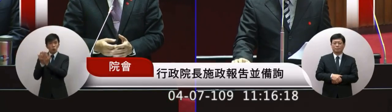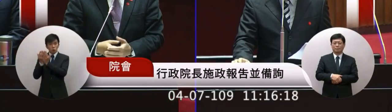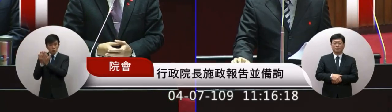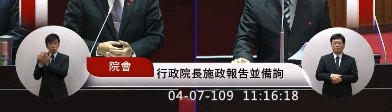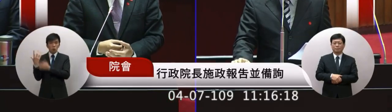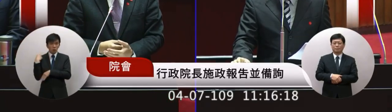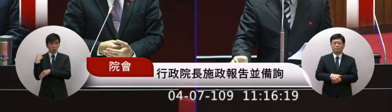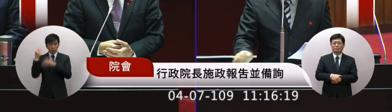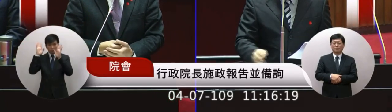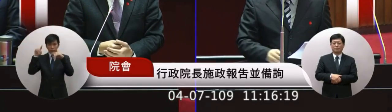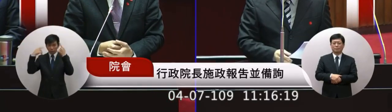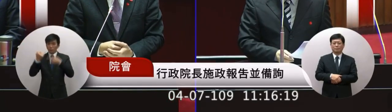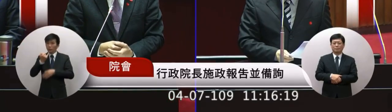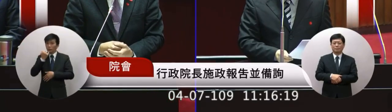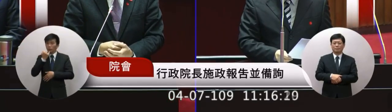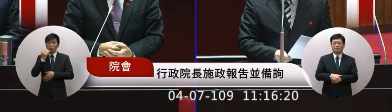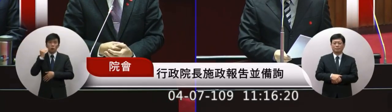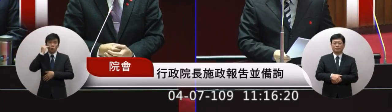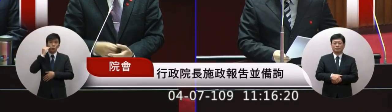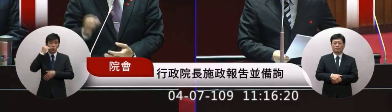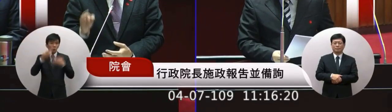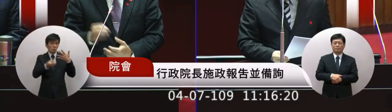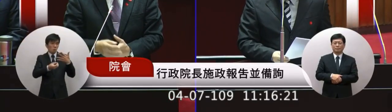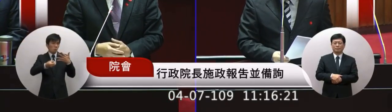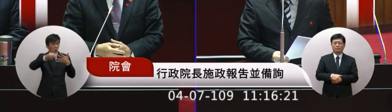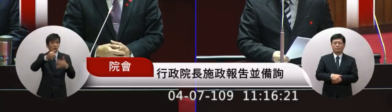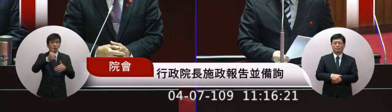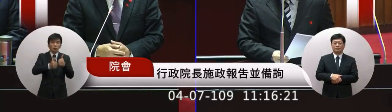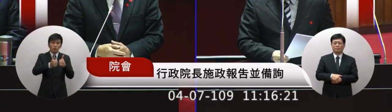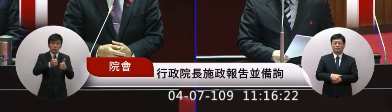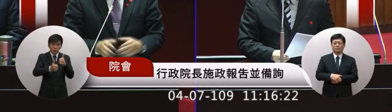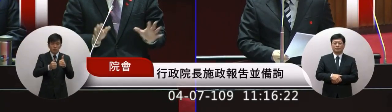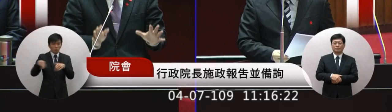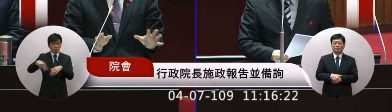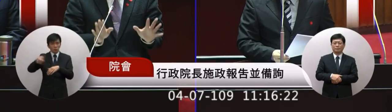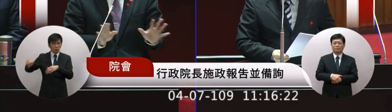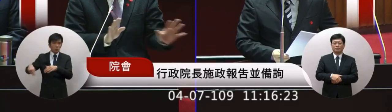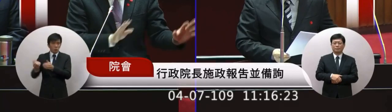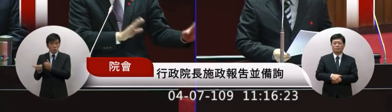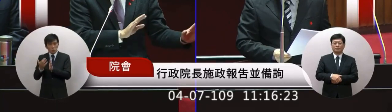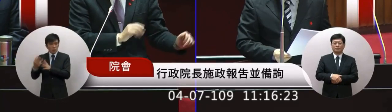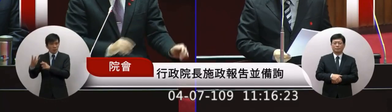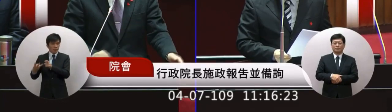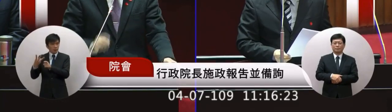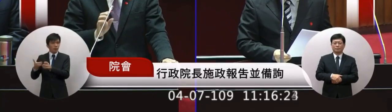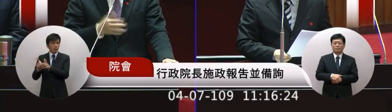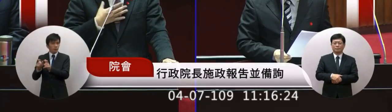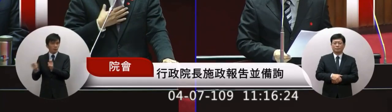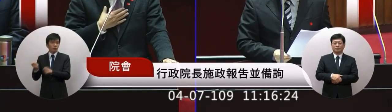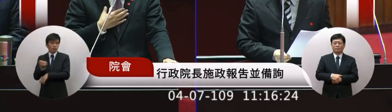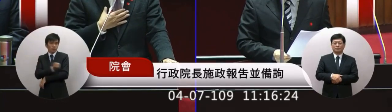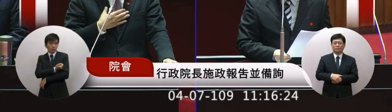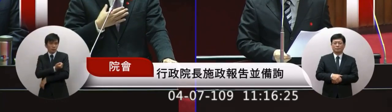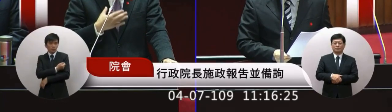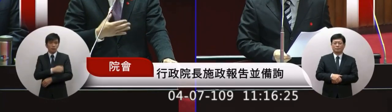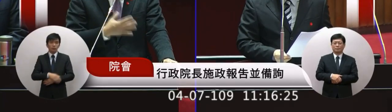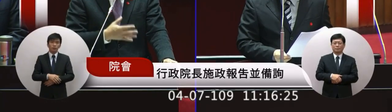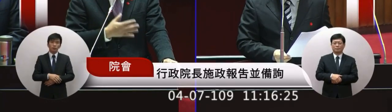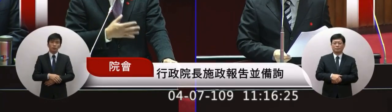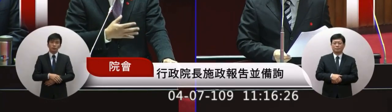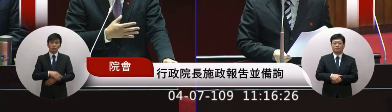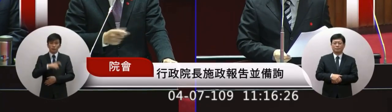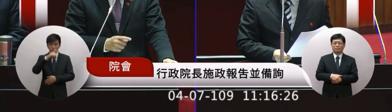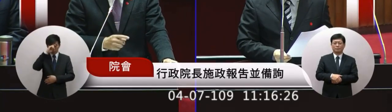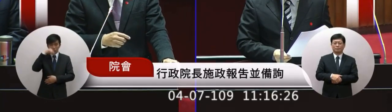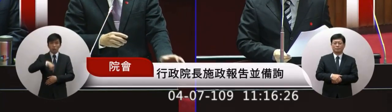之下，相关升学的考试啊，对他们来讲都是3年的辛苦准备，所以当时定下了几个让他们可以知道会